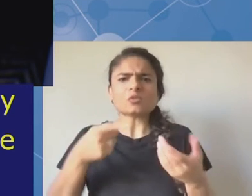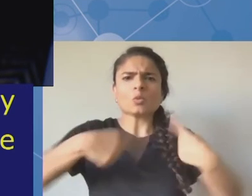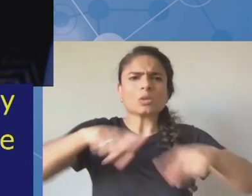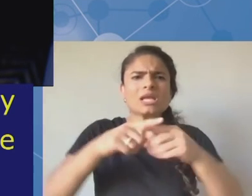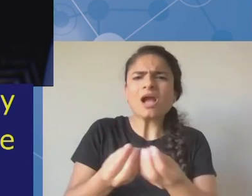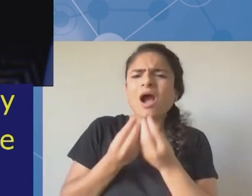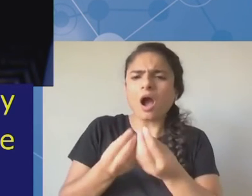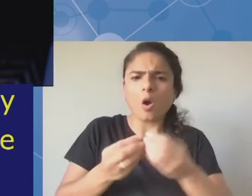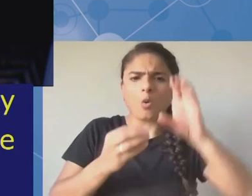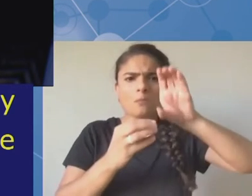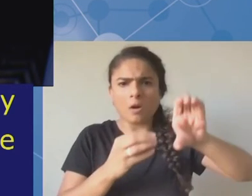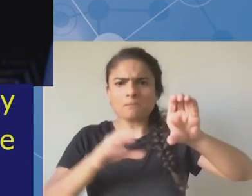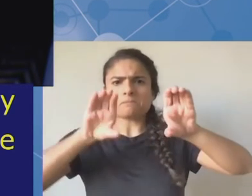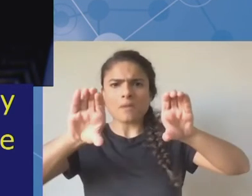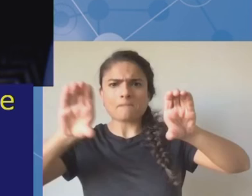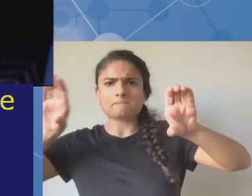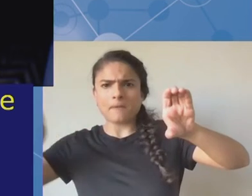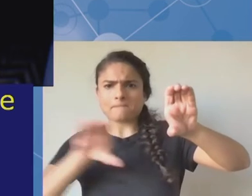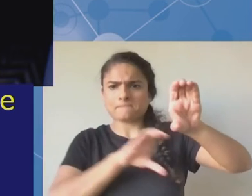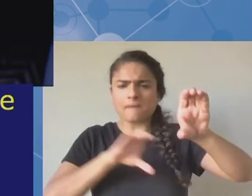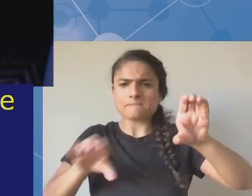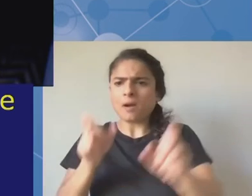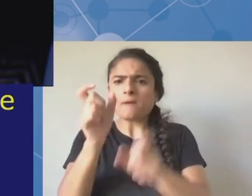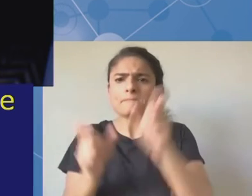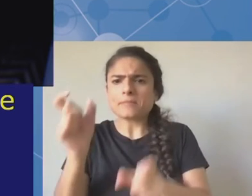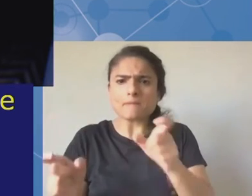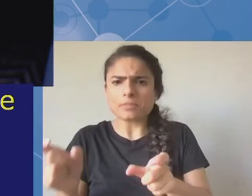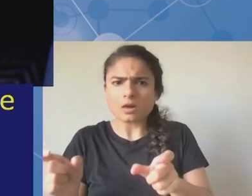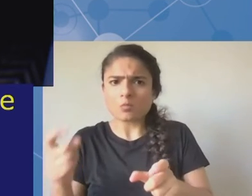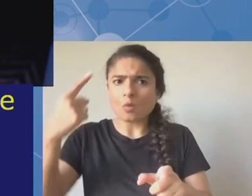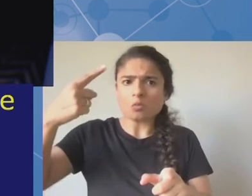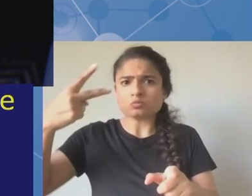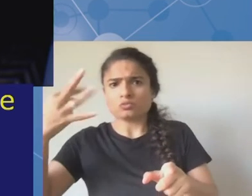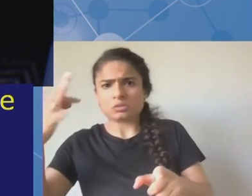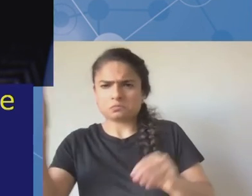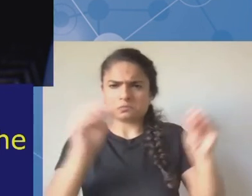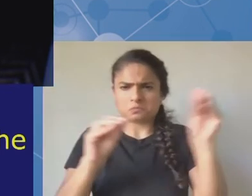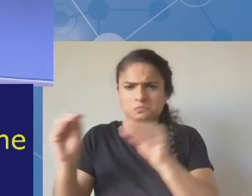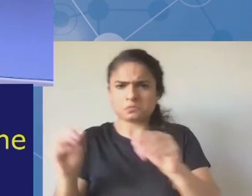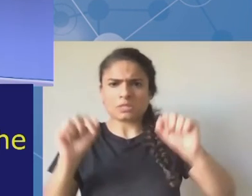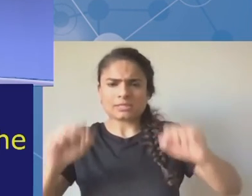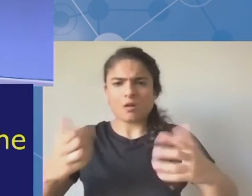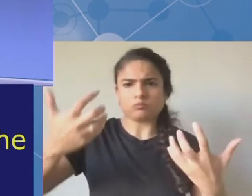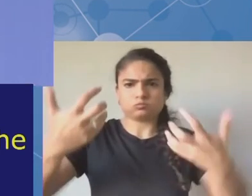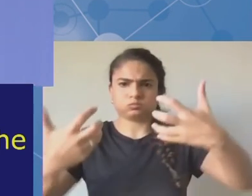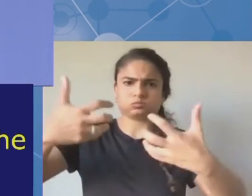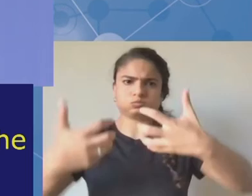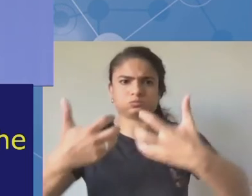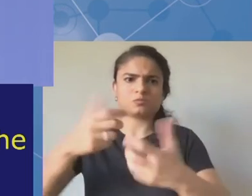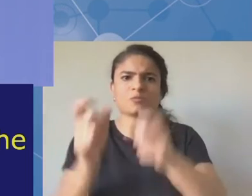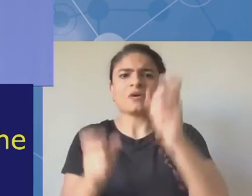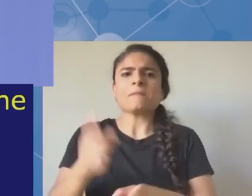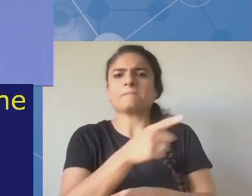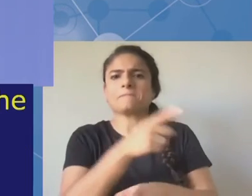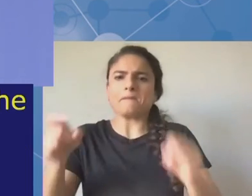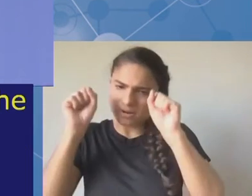сессии лучше представлялись молодые люди, молодые поколения, потому что это те люди, которые в будущем будут